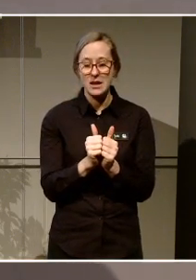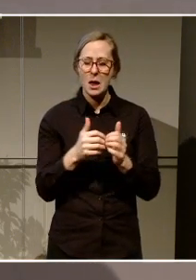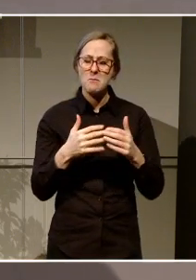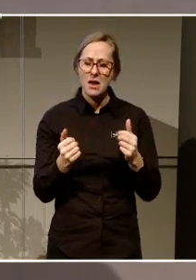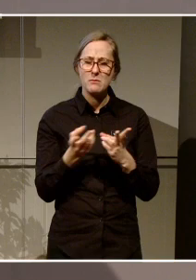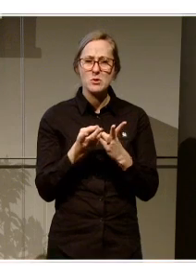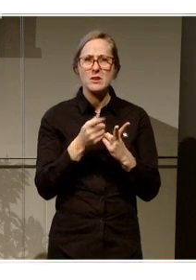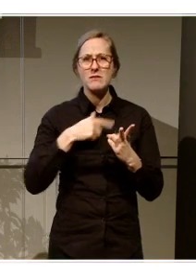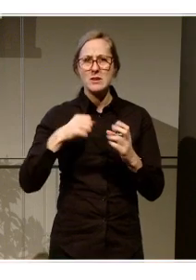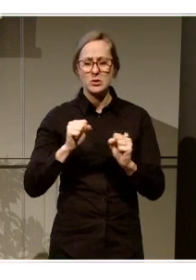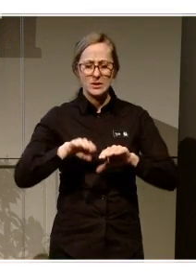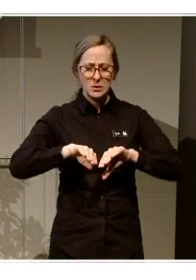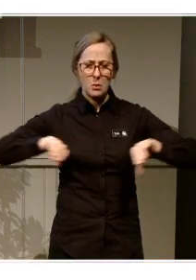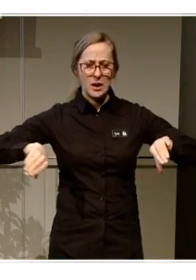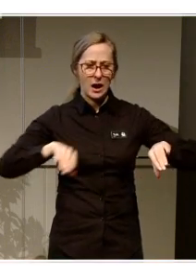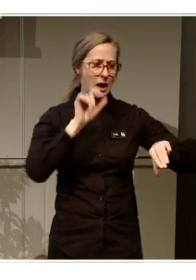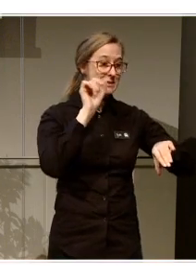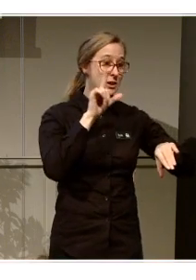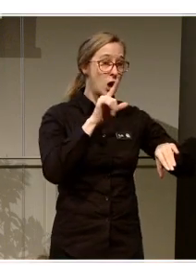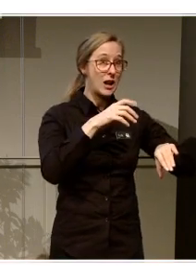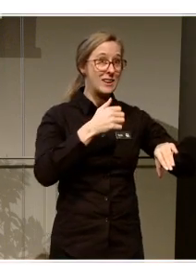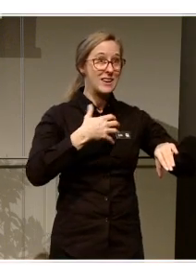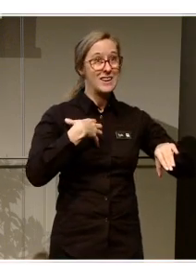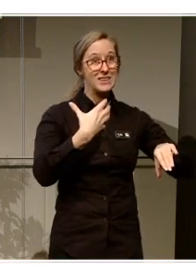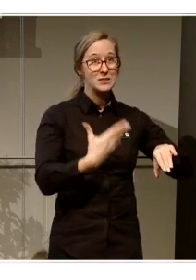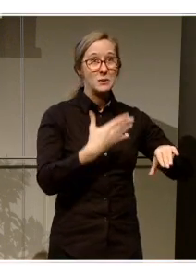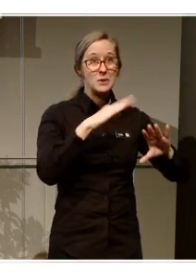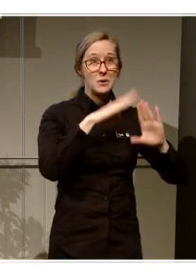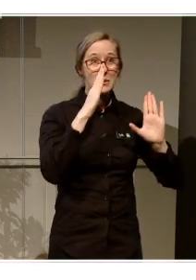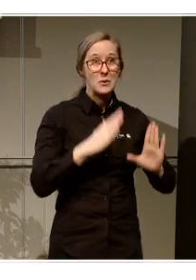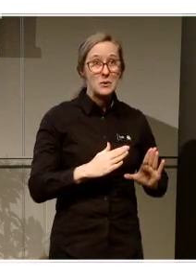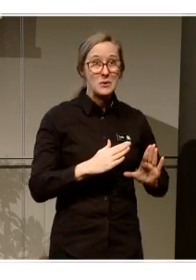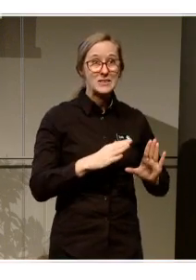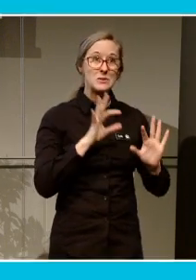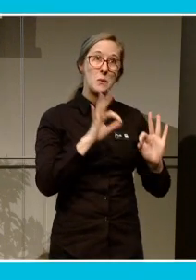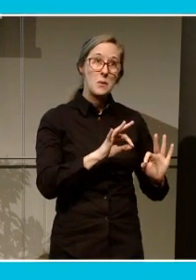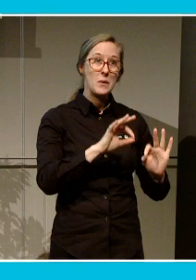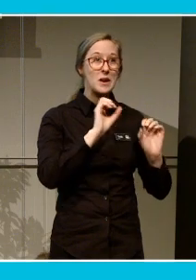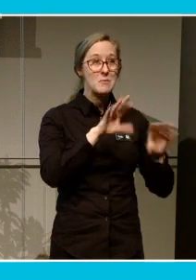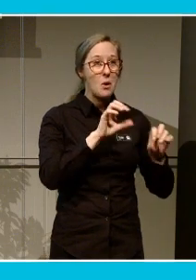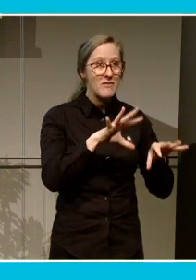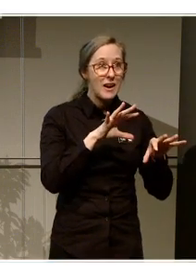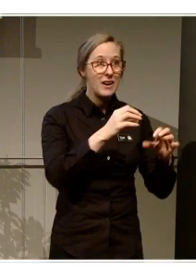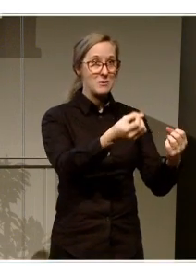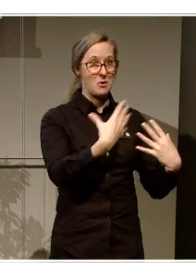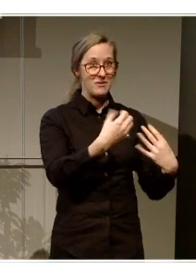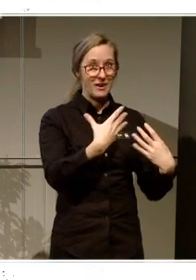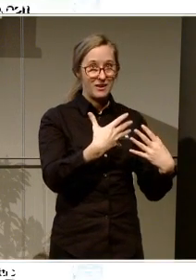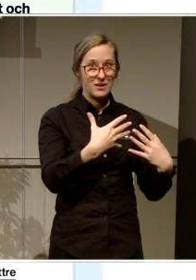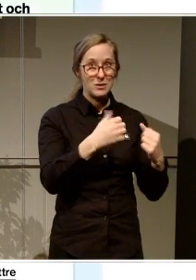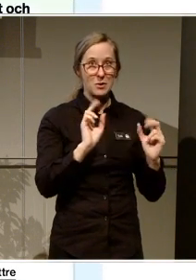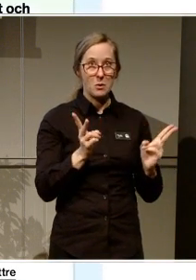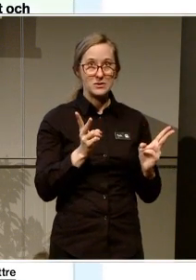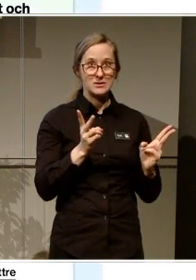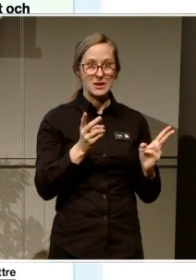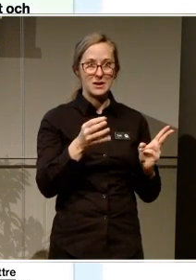hålla isär digitalisering i riksdagshuset. Alltså demokrati, inflöde, påverkan med... Nej, jag hoppar den efter för